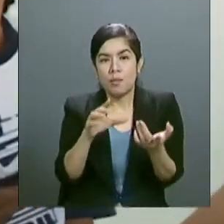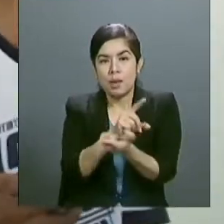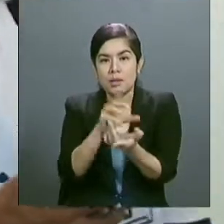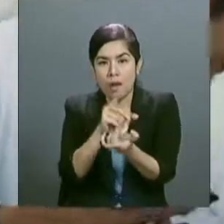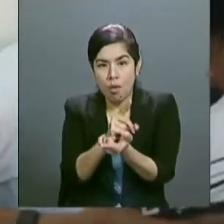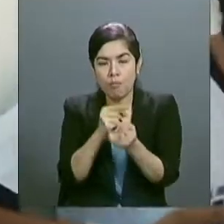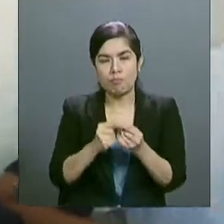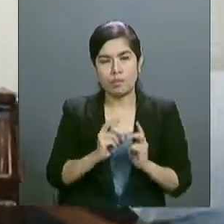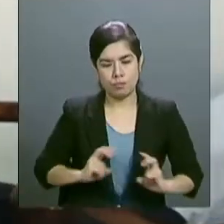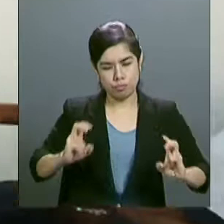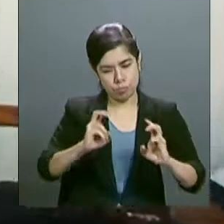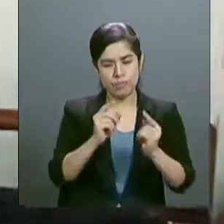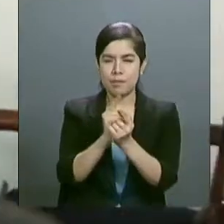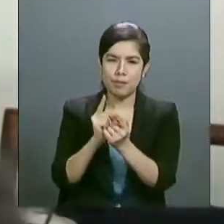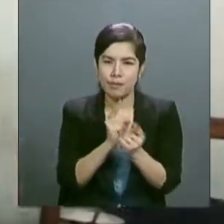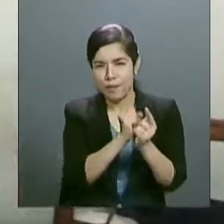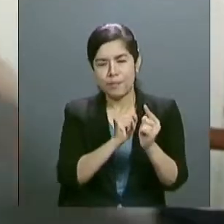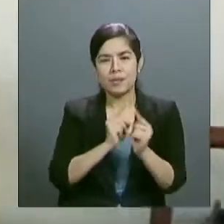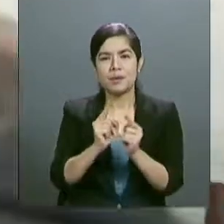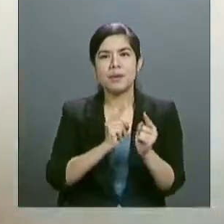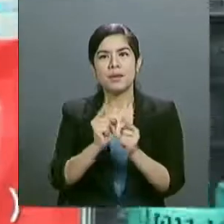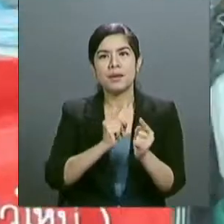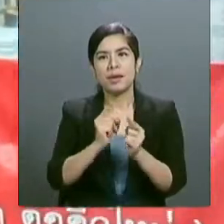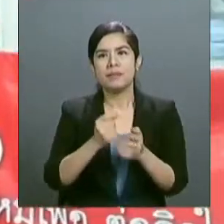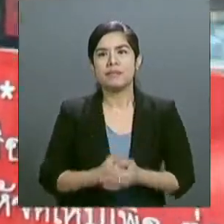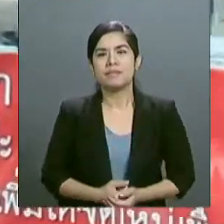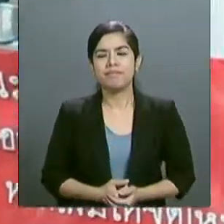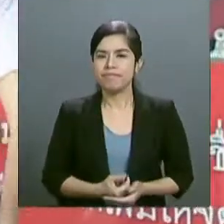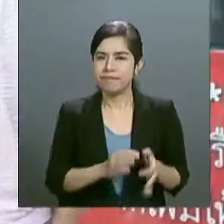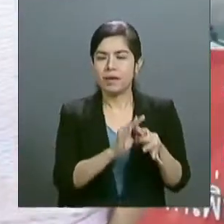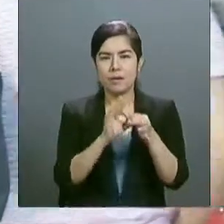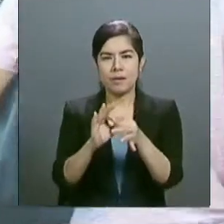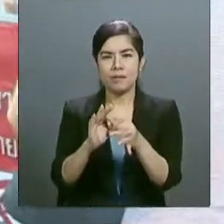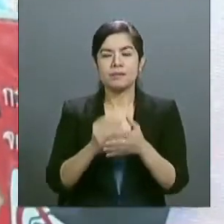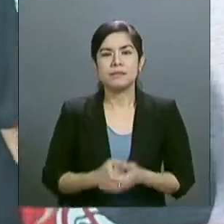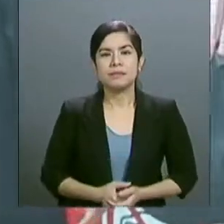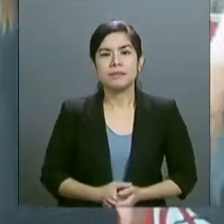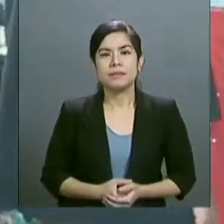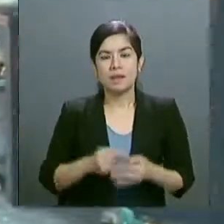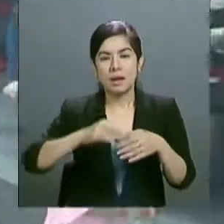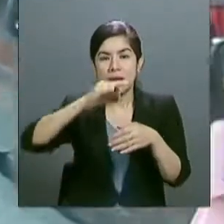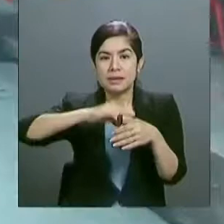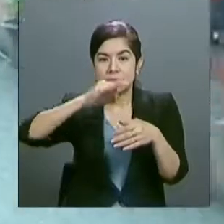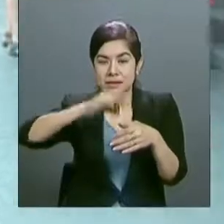พูดถึงว่ามันเป็นพื้นที่ทางสังคมมันเกี่ยวข้องกันนะครับชาร้านชาเนี่